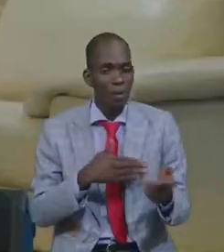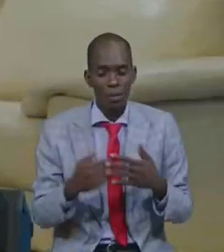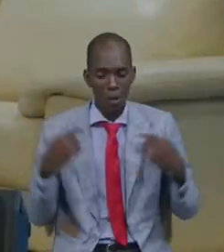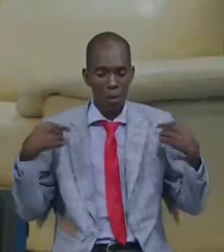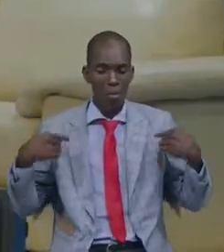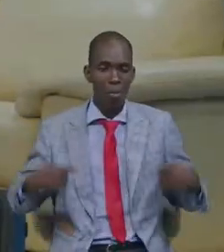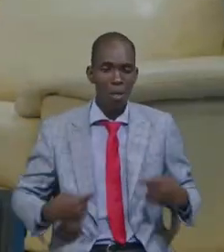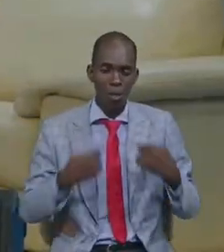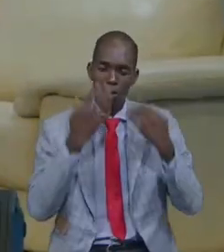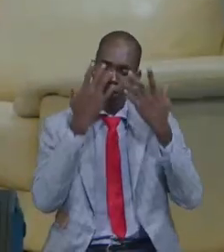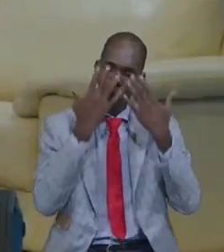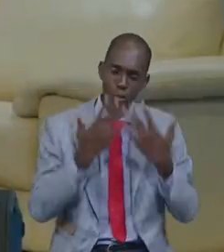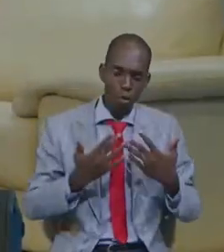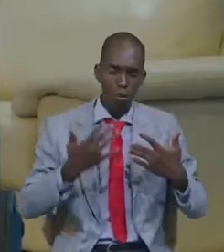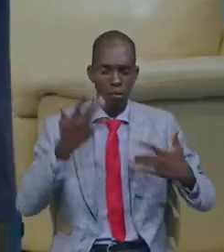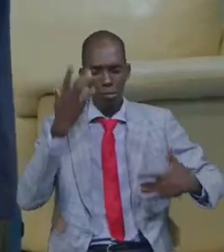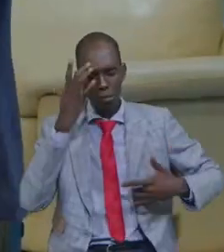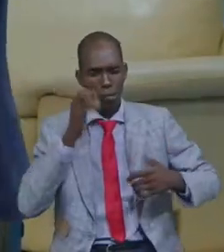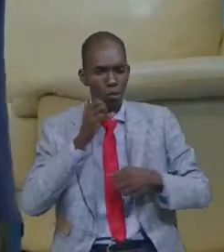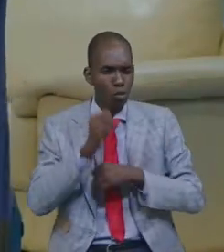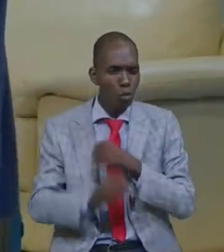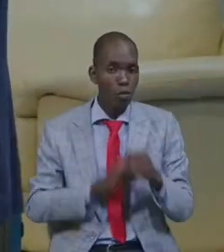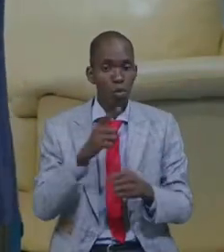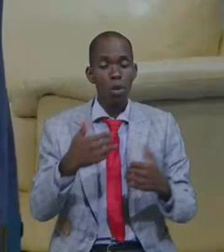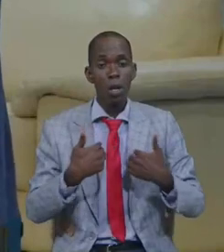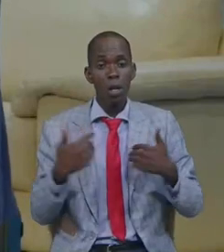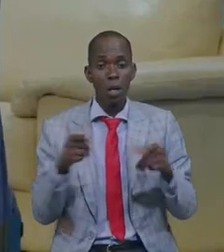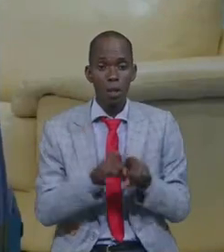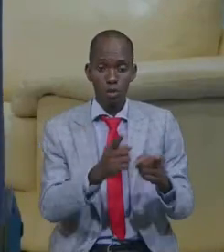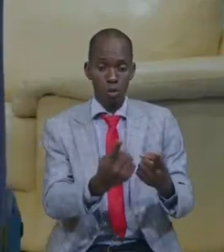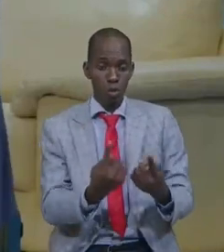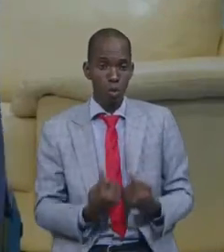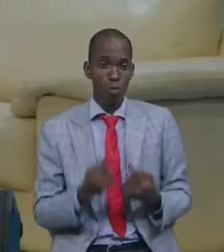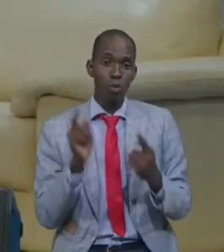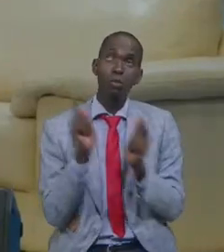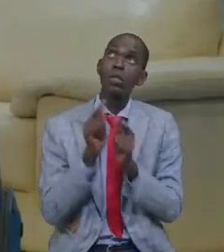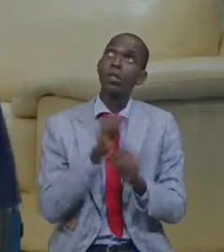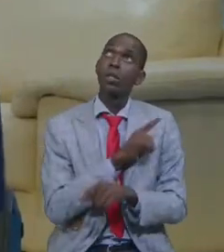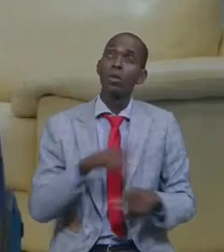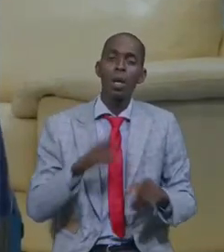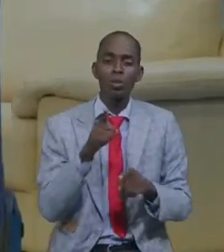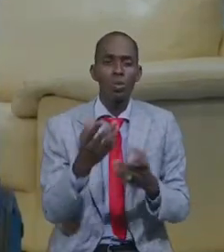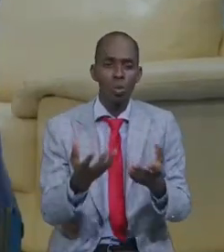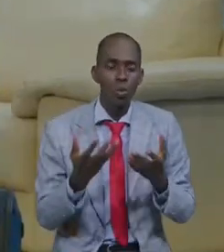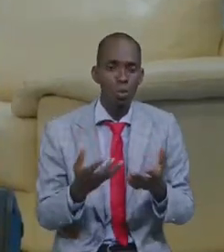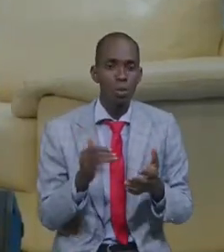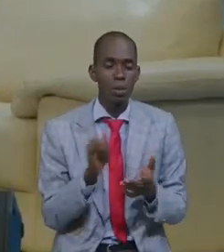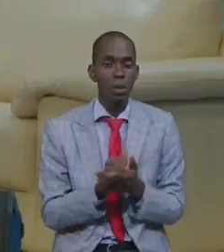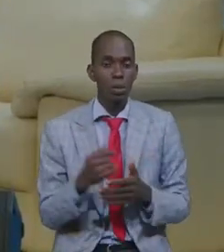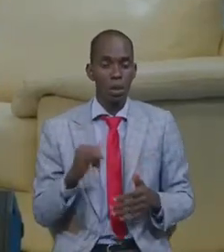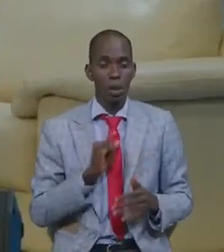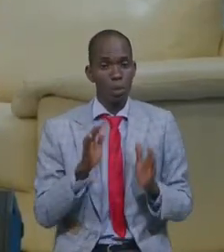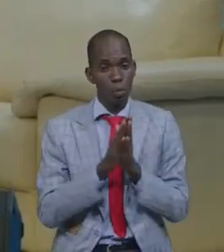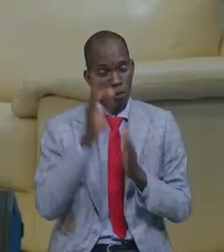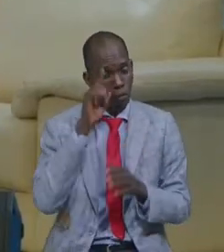as, comme tu es venu et tu désires que nous prions pour toi, ce soir, Dieu